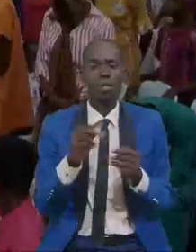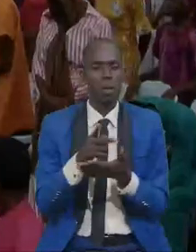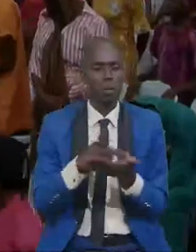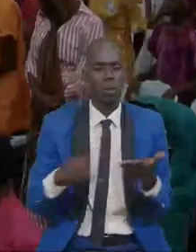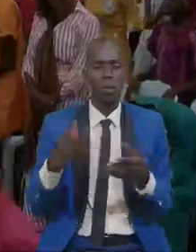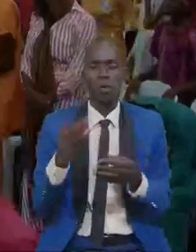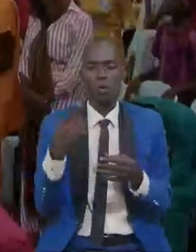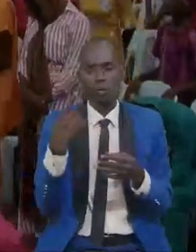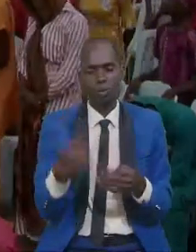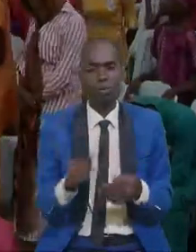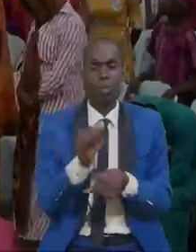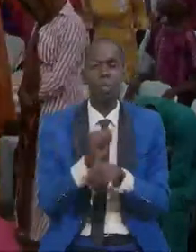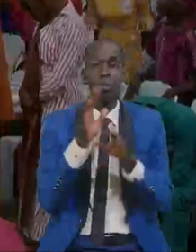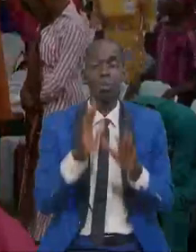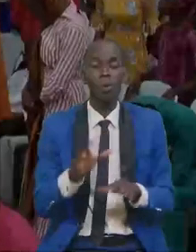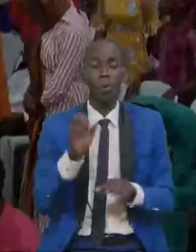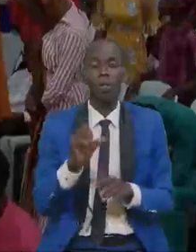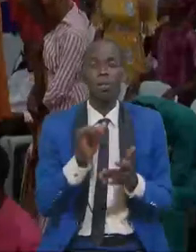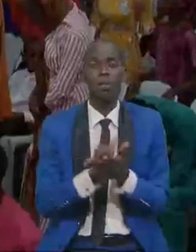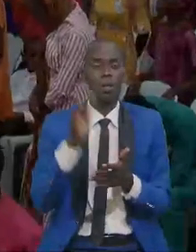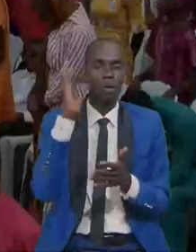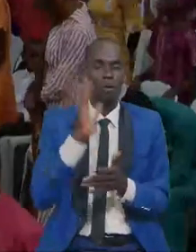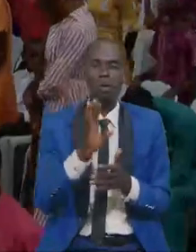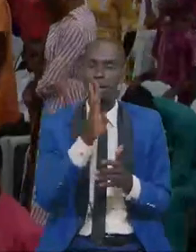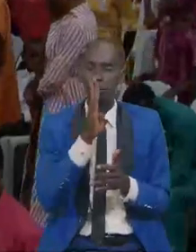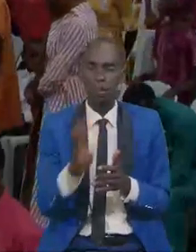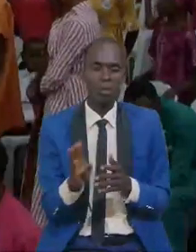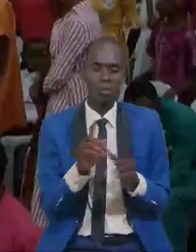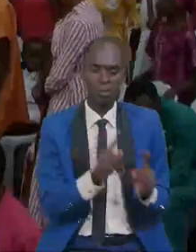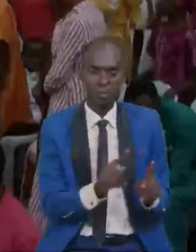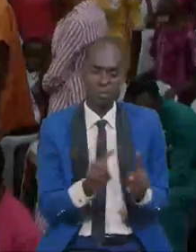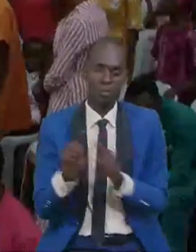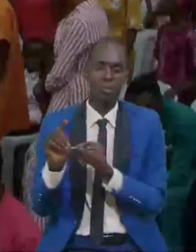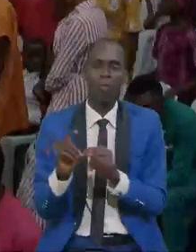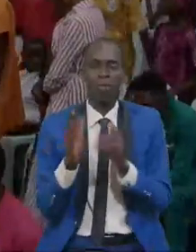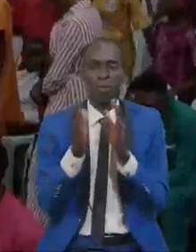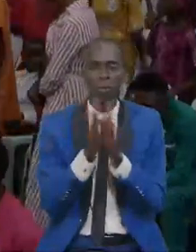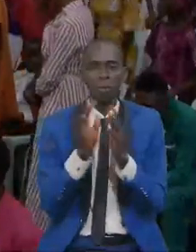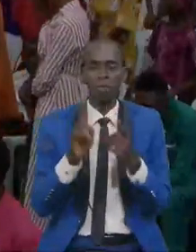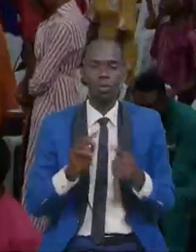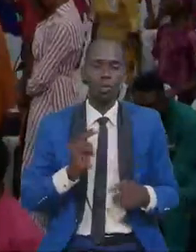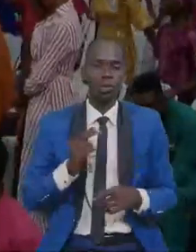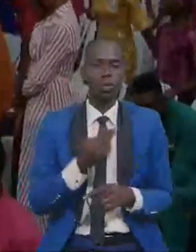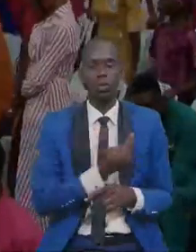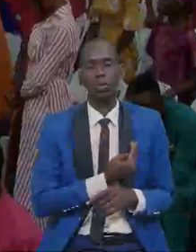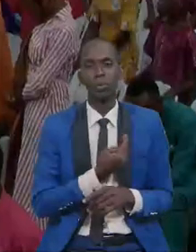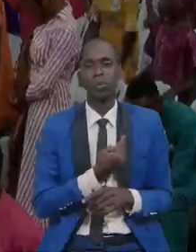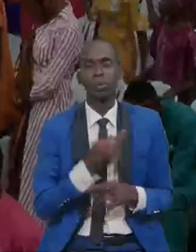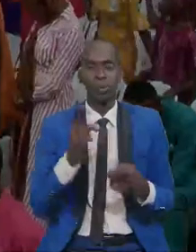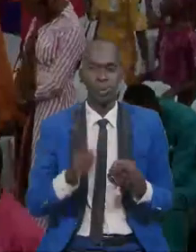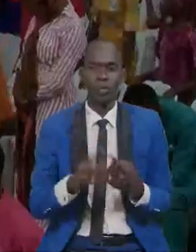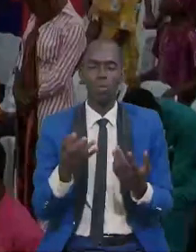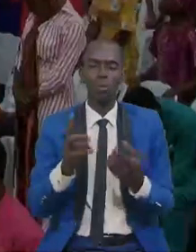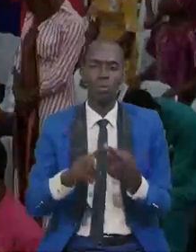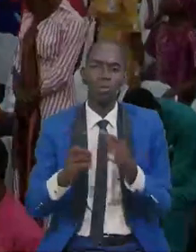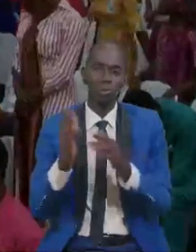Et ne donnez pas nos équipements aux agents pour transmettre leur prière,